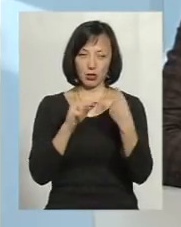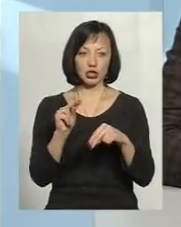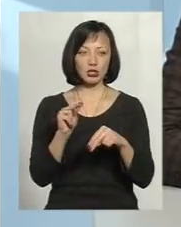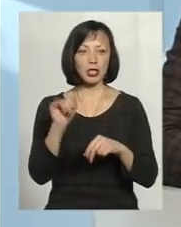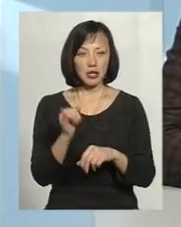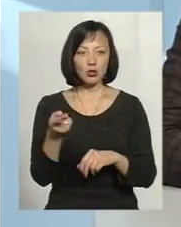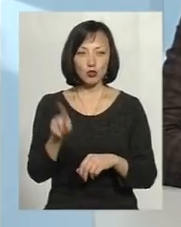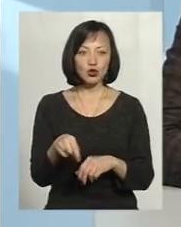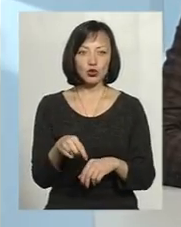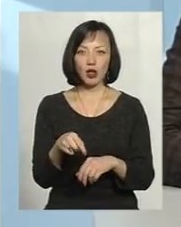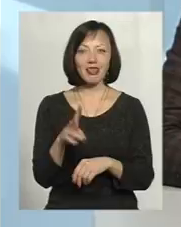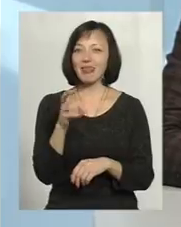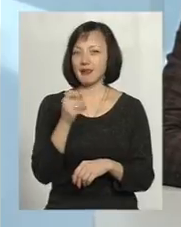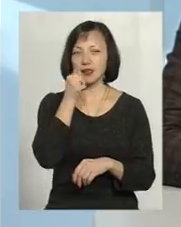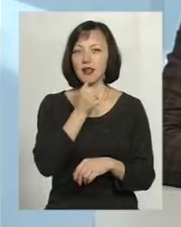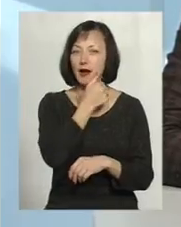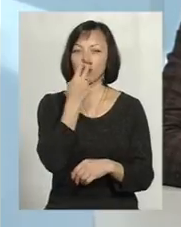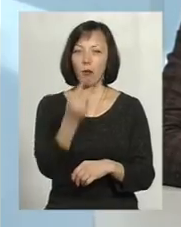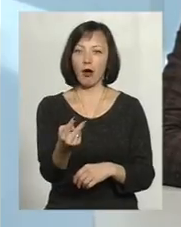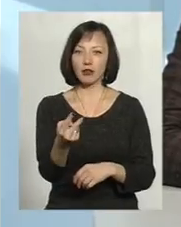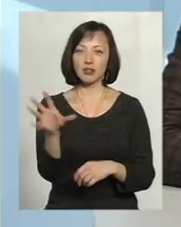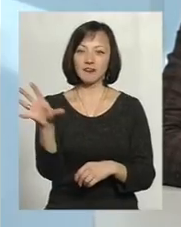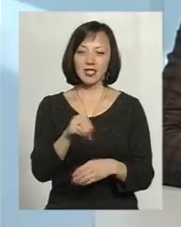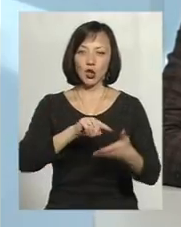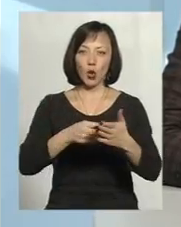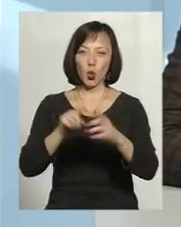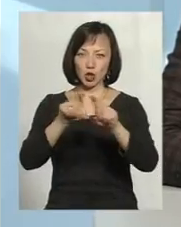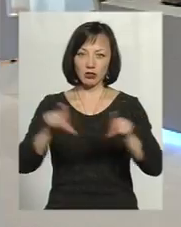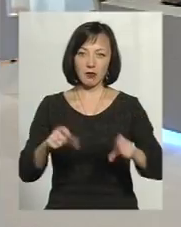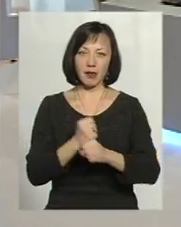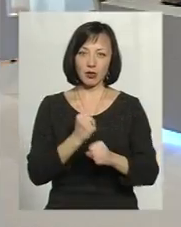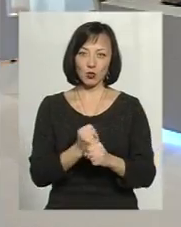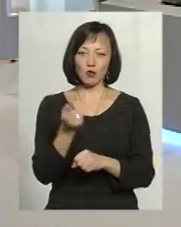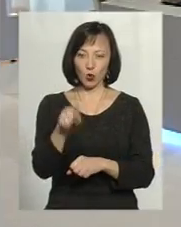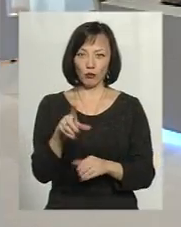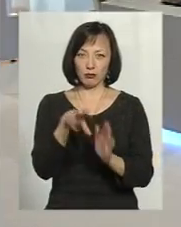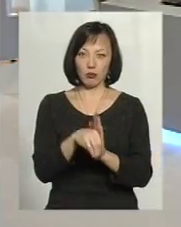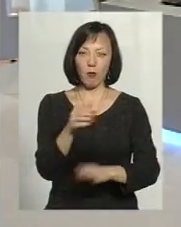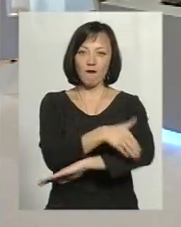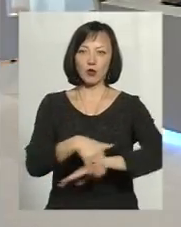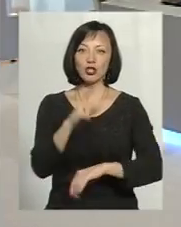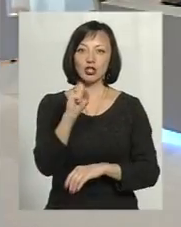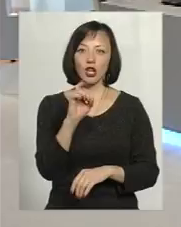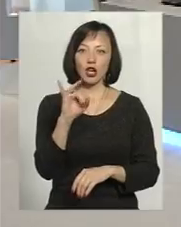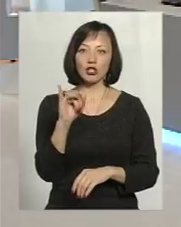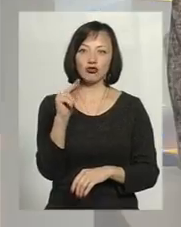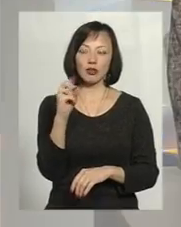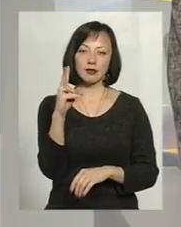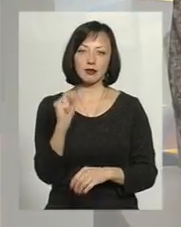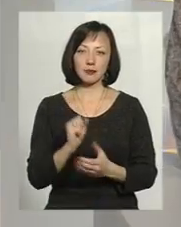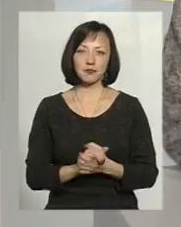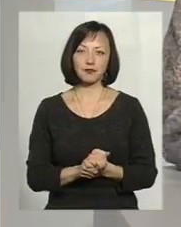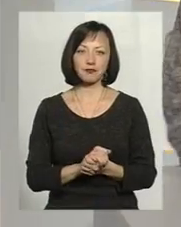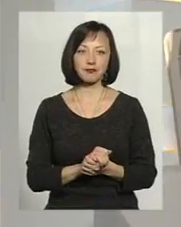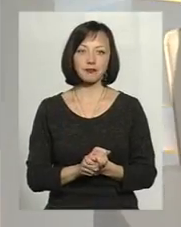І тому що не є секретом побачити всі ті точки, які працюють, навіть в тому числі і по вулиці Зарічанській.